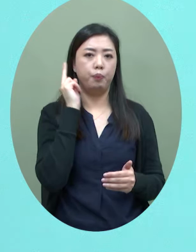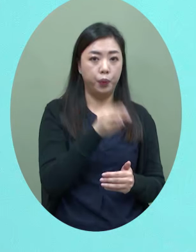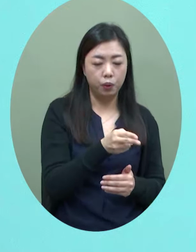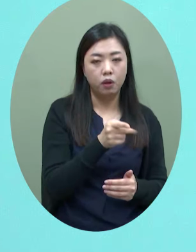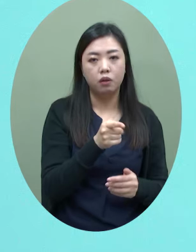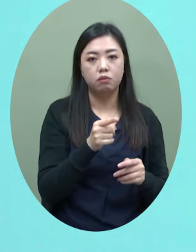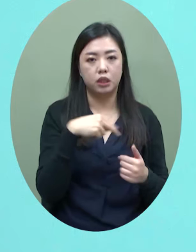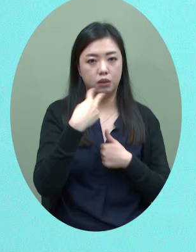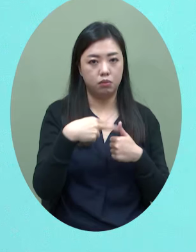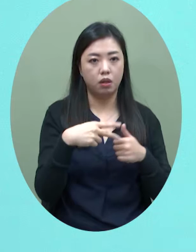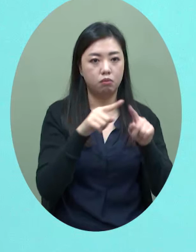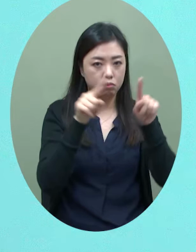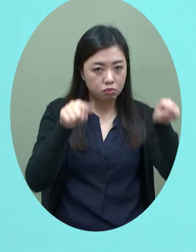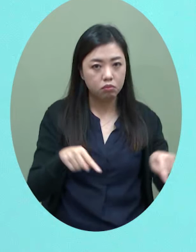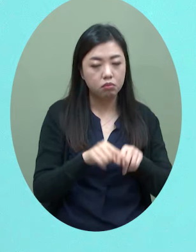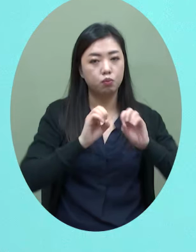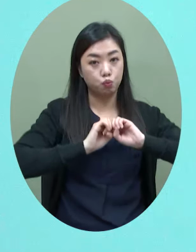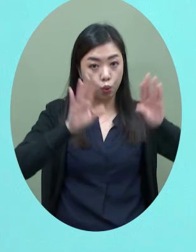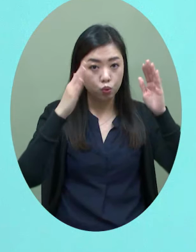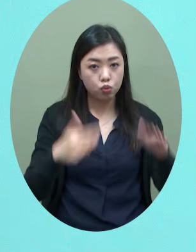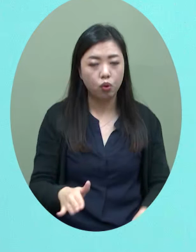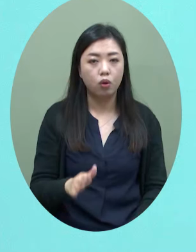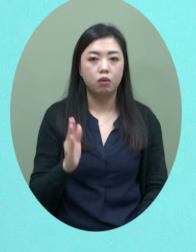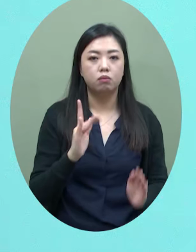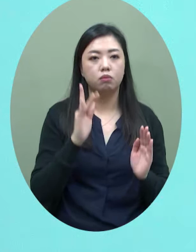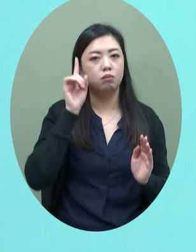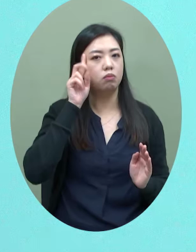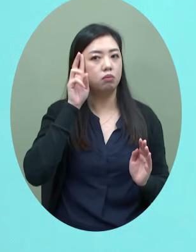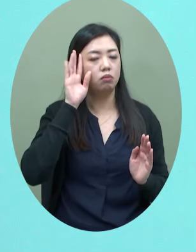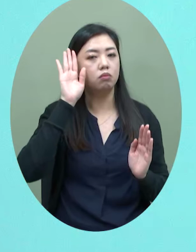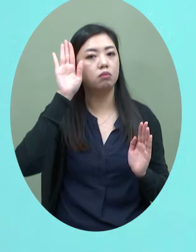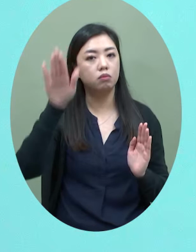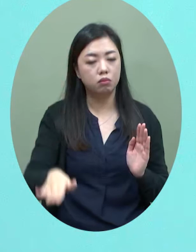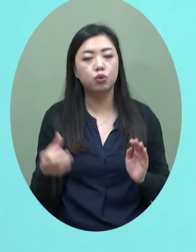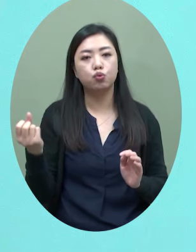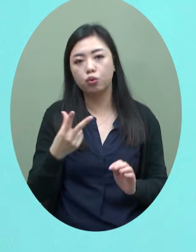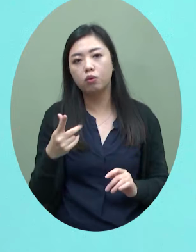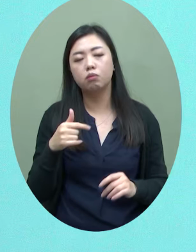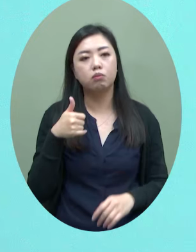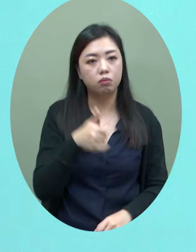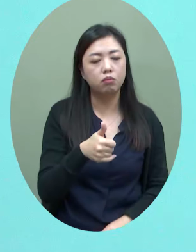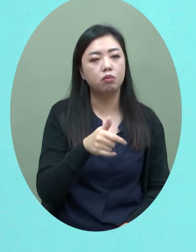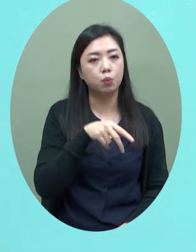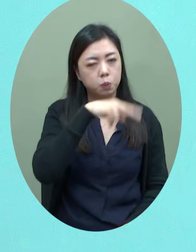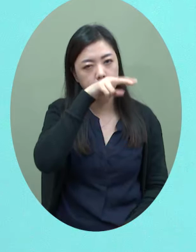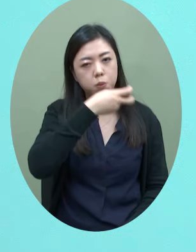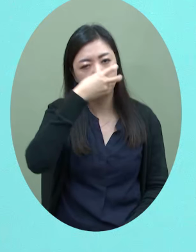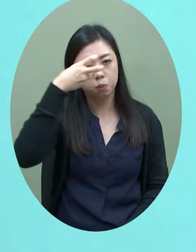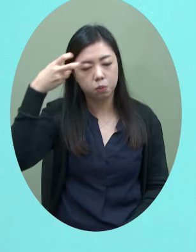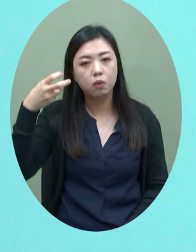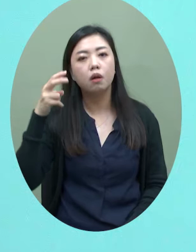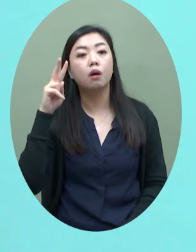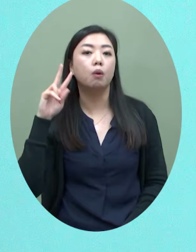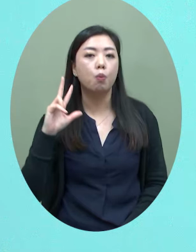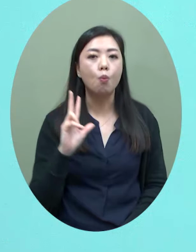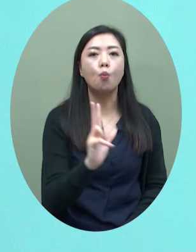制檢測公告。隔了幾日之後，我哋去嗰度執法啦，又一定